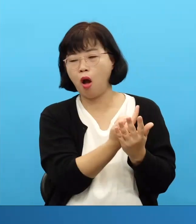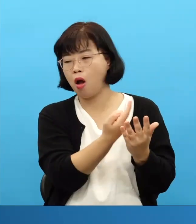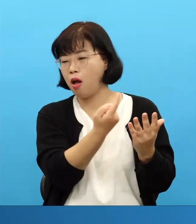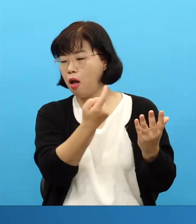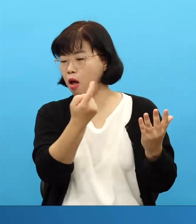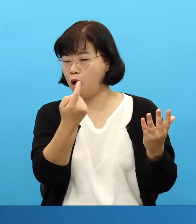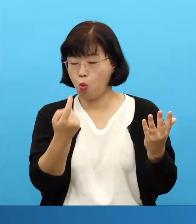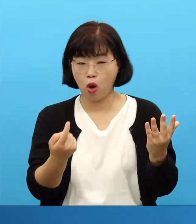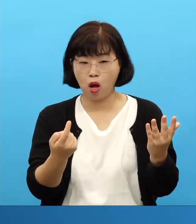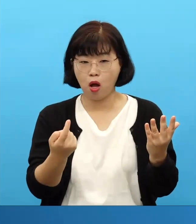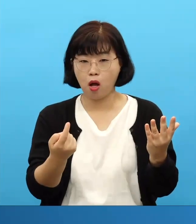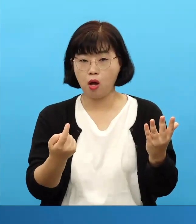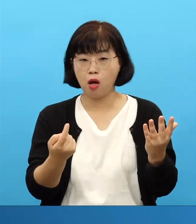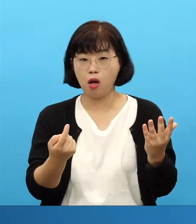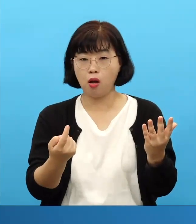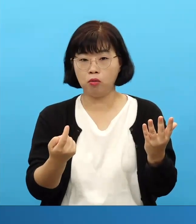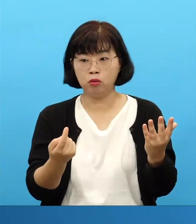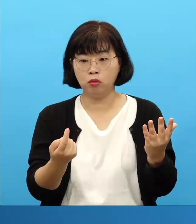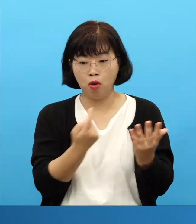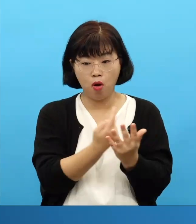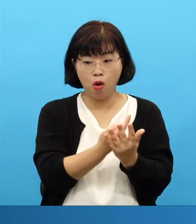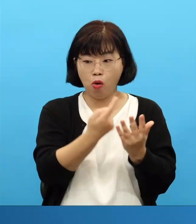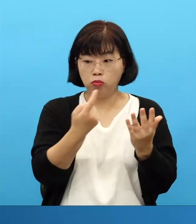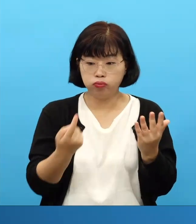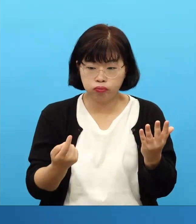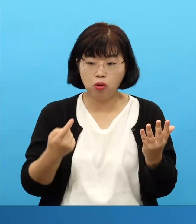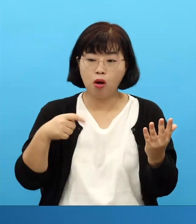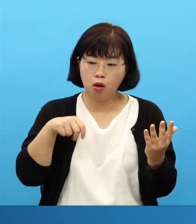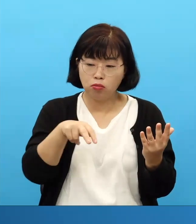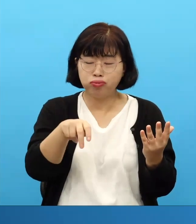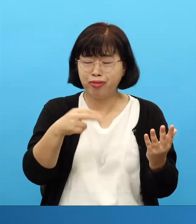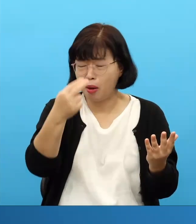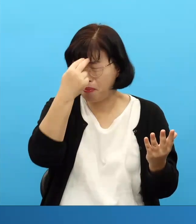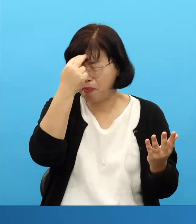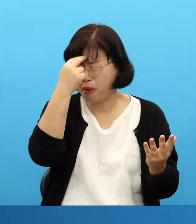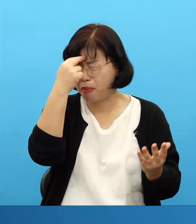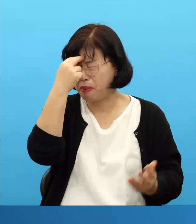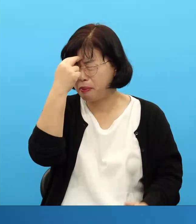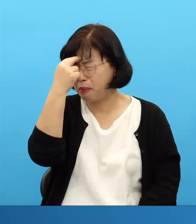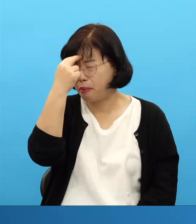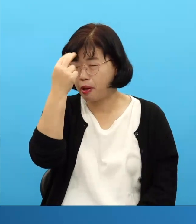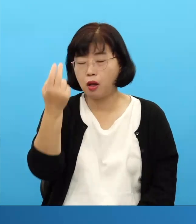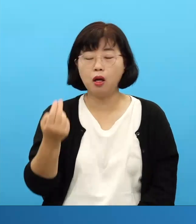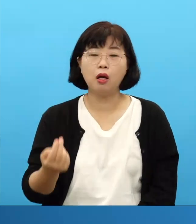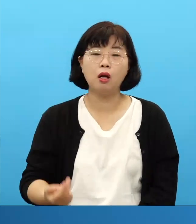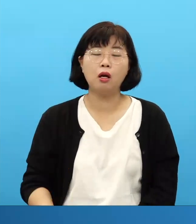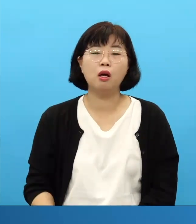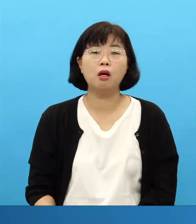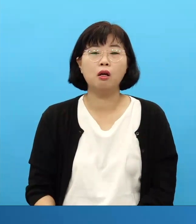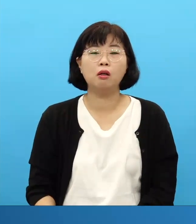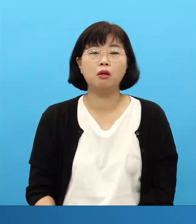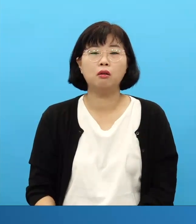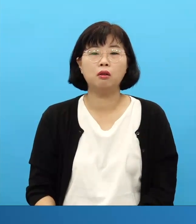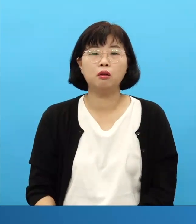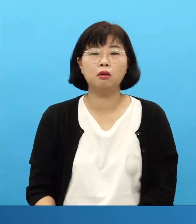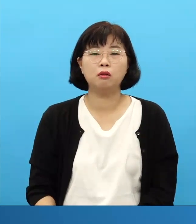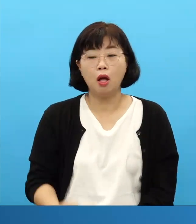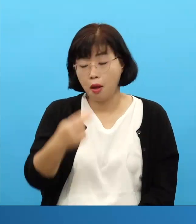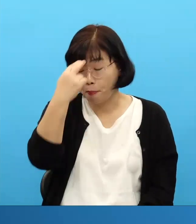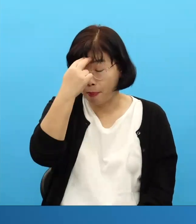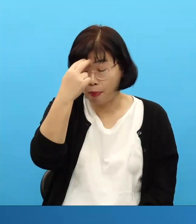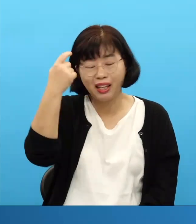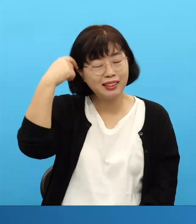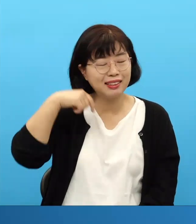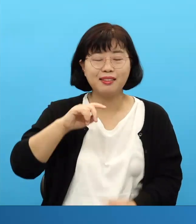나 하나님 나가라서 나갔는데 되는 게 없어. He followed God's word because God told him to go, but there was nothing working out. 그래도 사실은 그게 아닙니다. But honestly, that